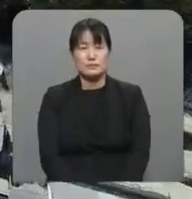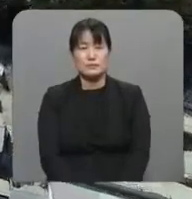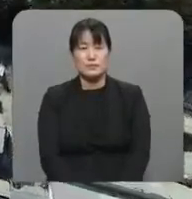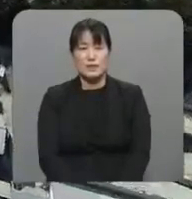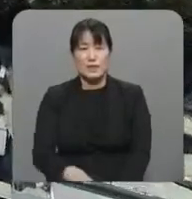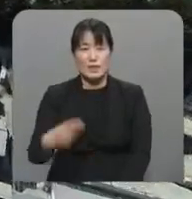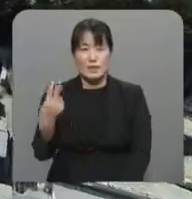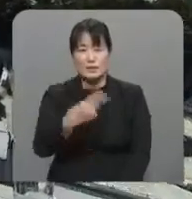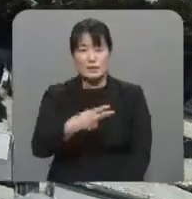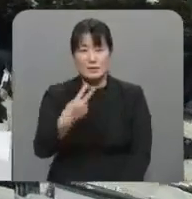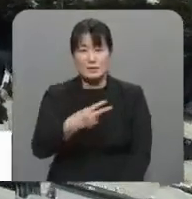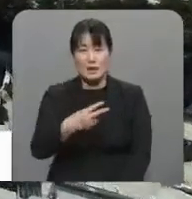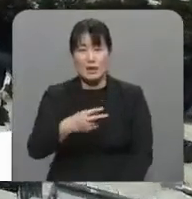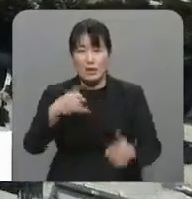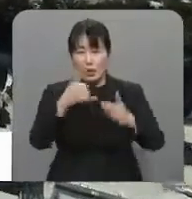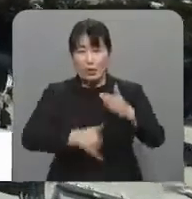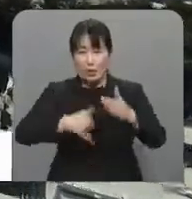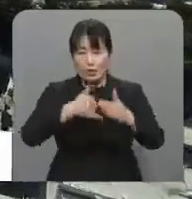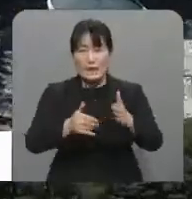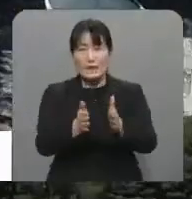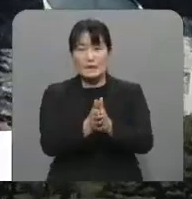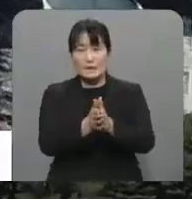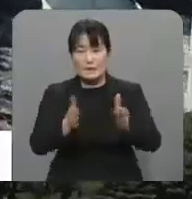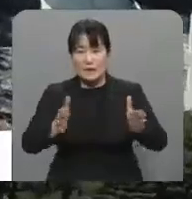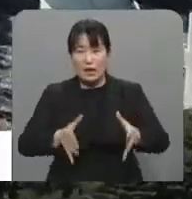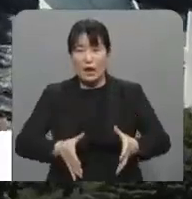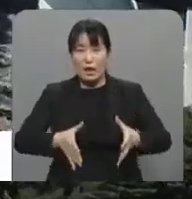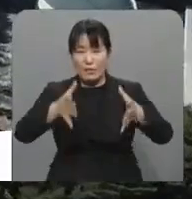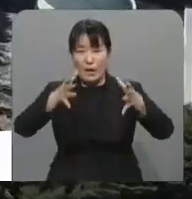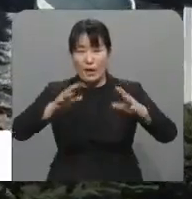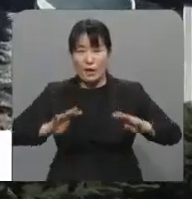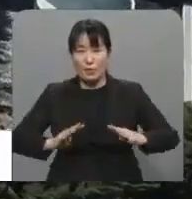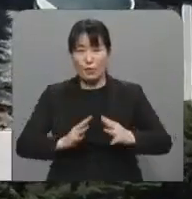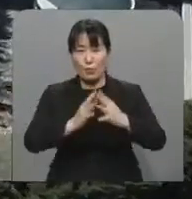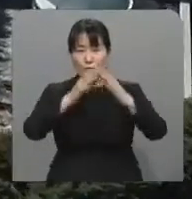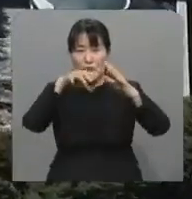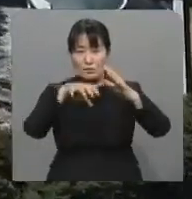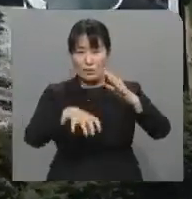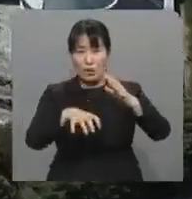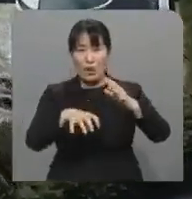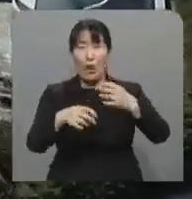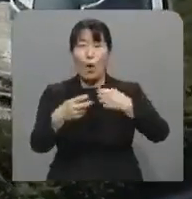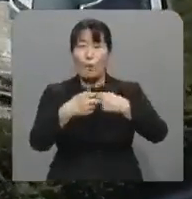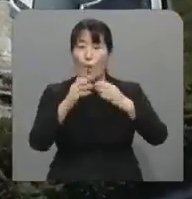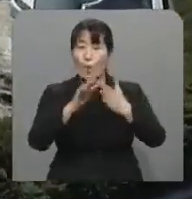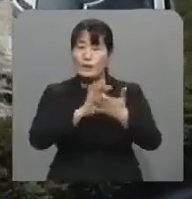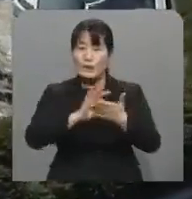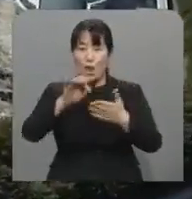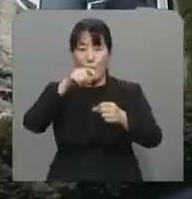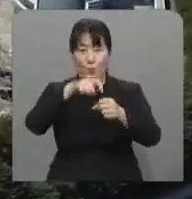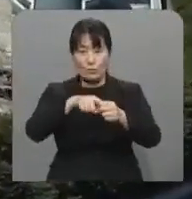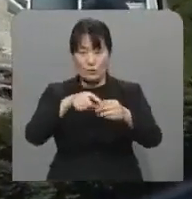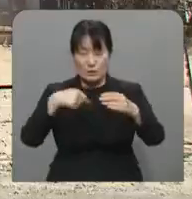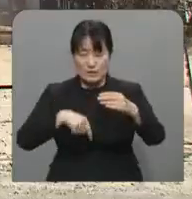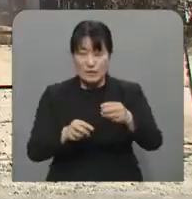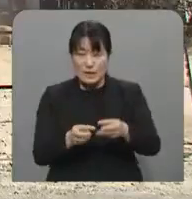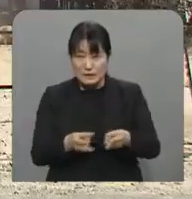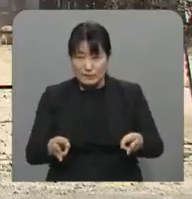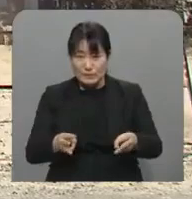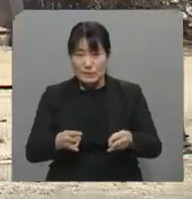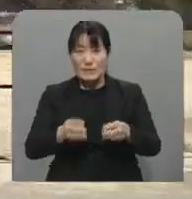지난 2000년 착공 안 고성의 1 건축물 공사 현장입니다 병원으로 쓰일 건물로 지하 3층 지상